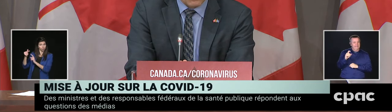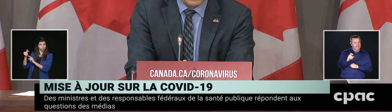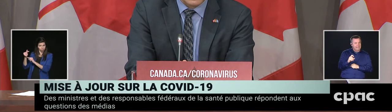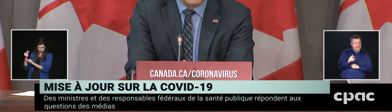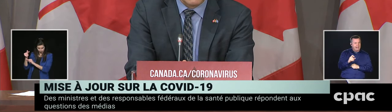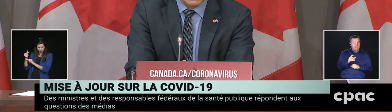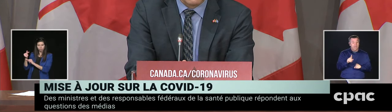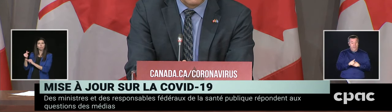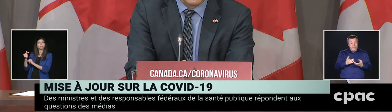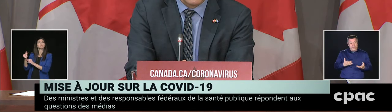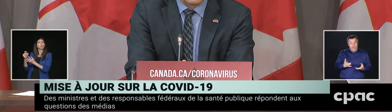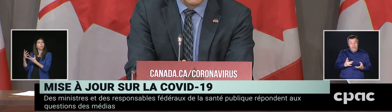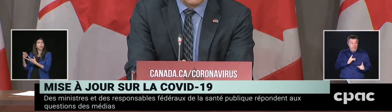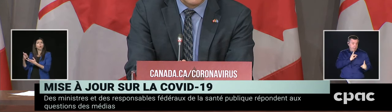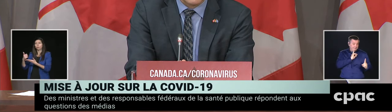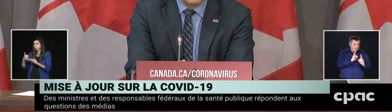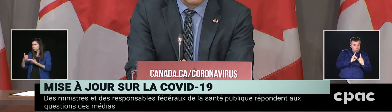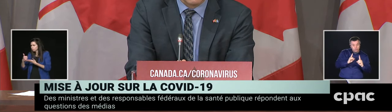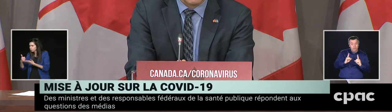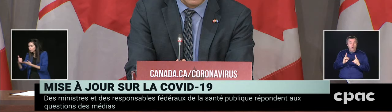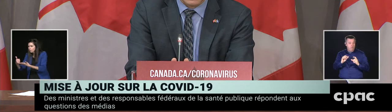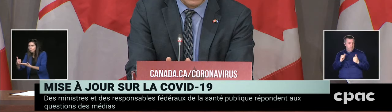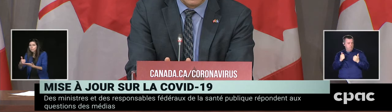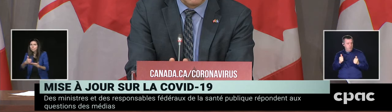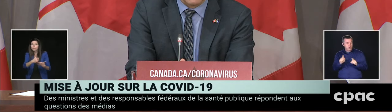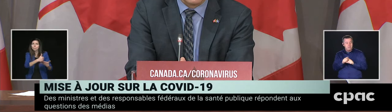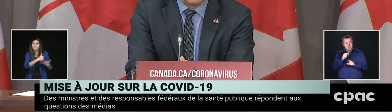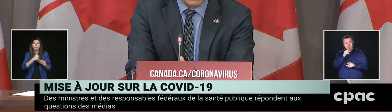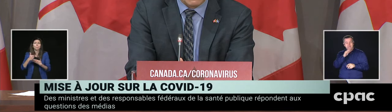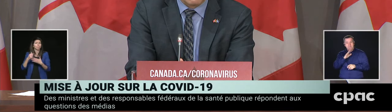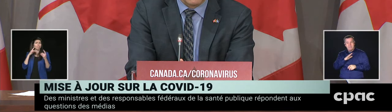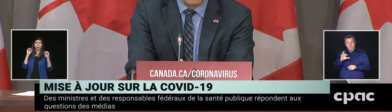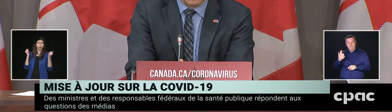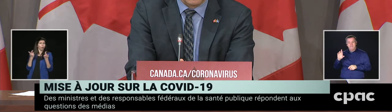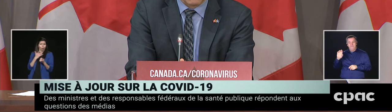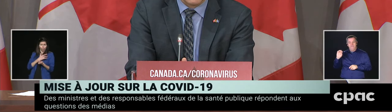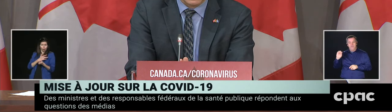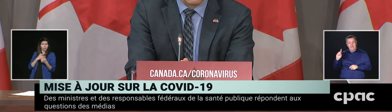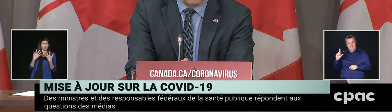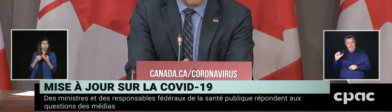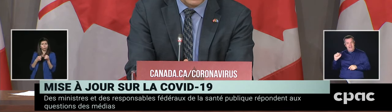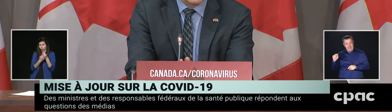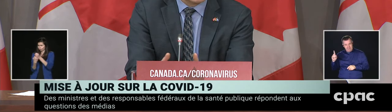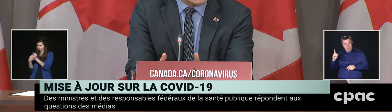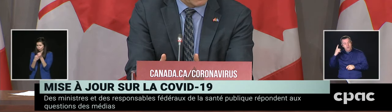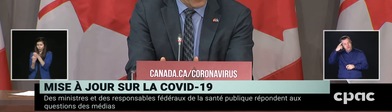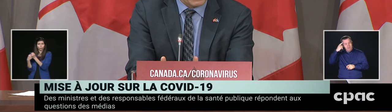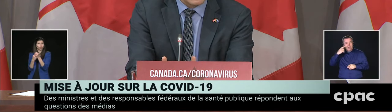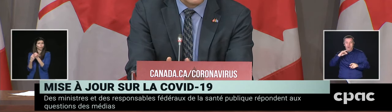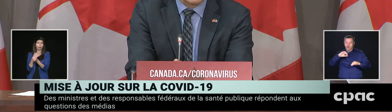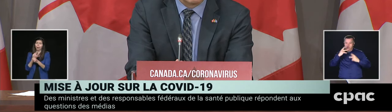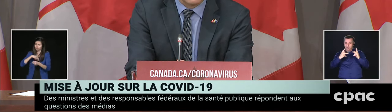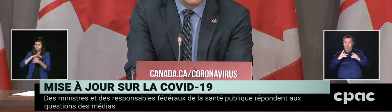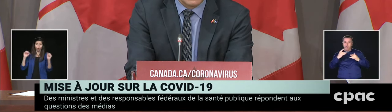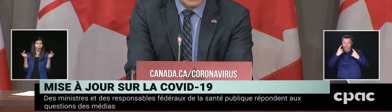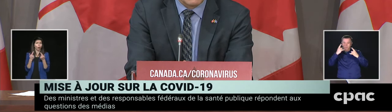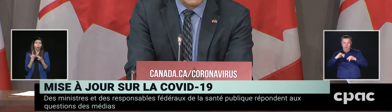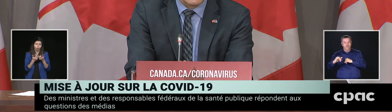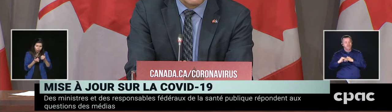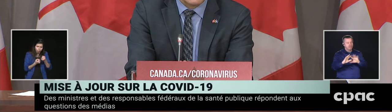vont bon train, comme Mme Freeland l'a dit. Tout le monde est, je pense, sur la même longueur d'onde. Et là, il faut trouver les bons